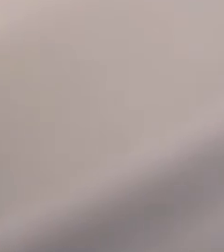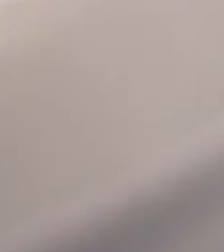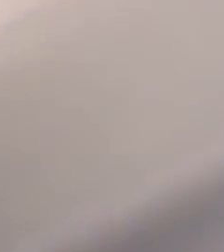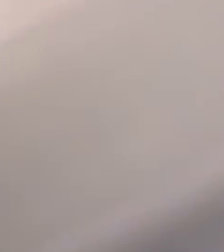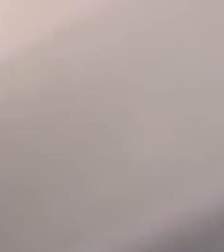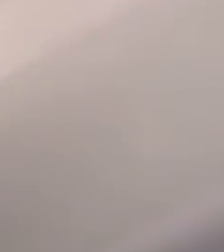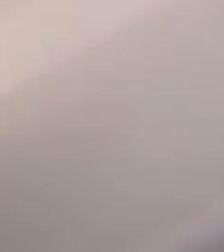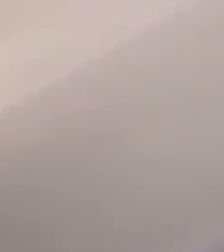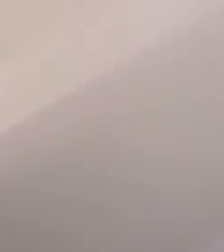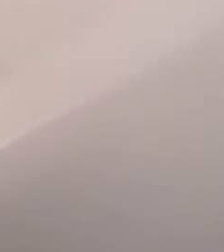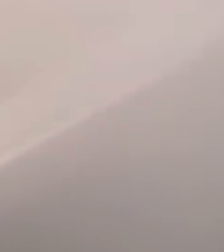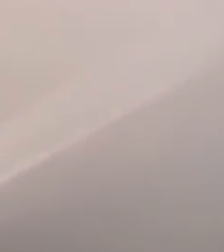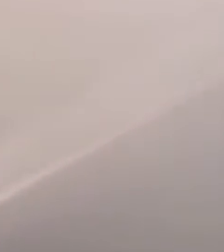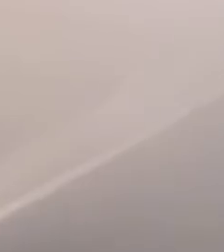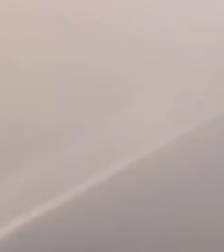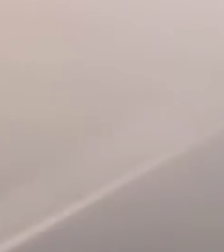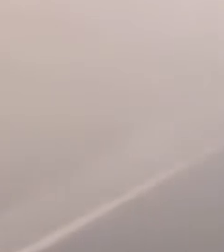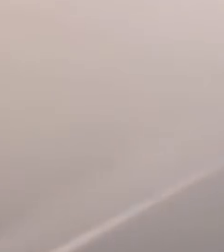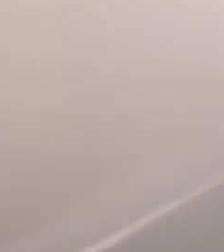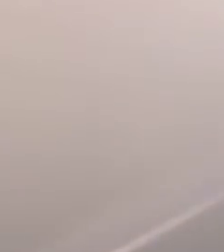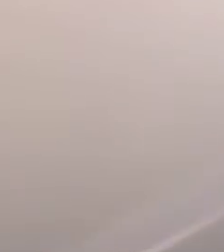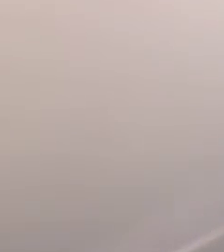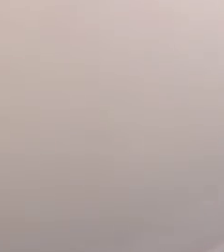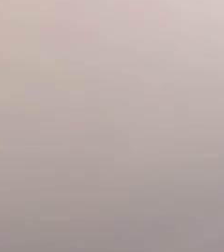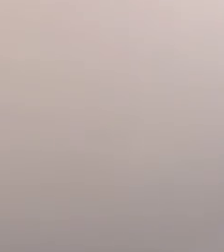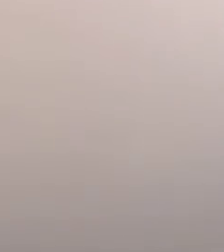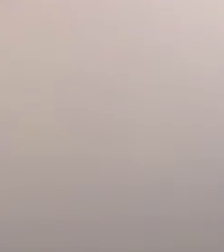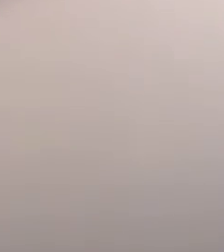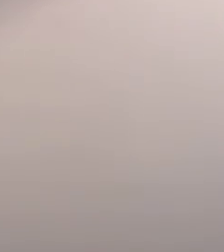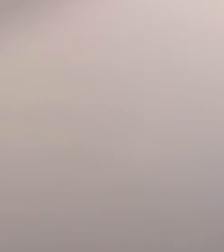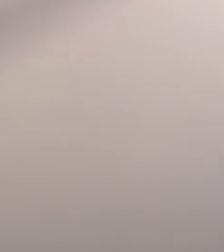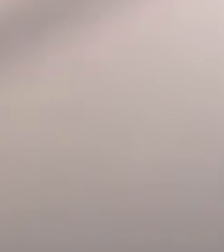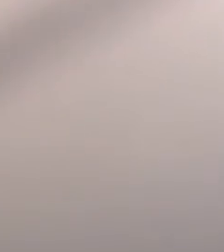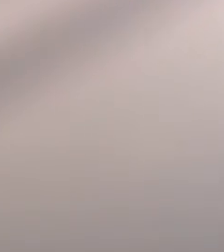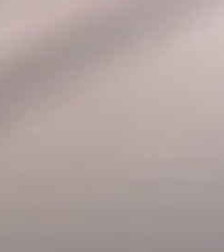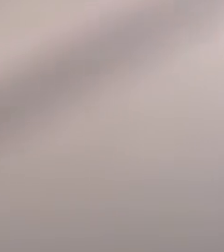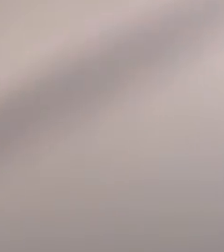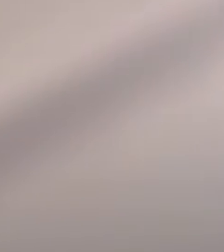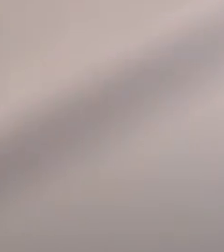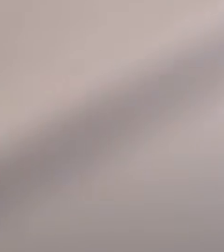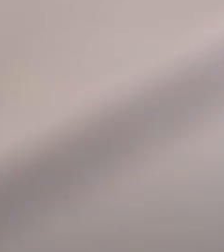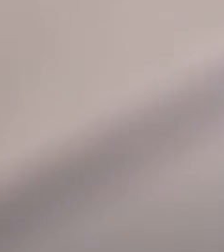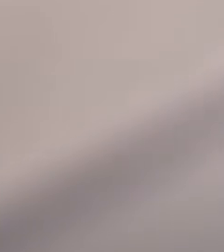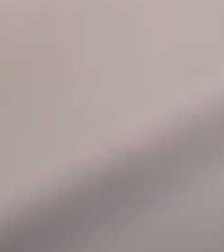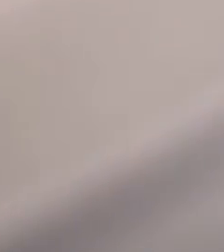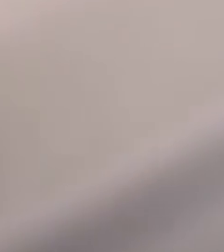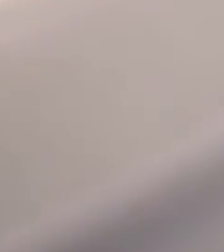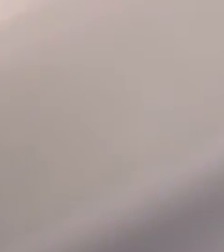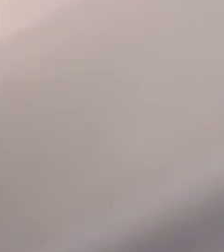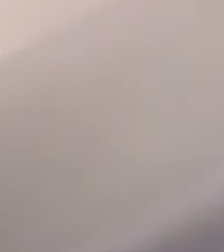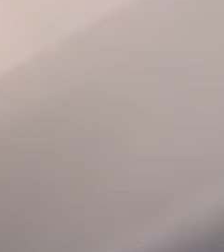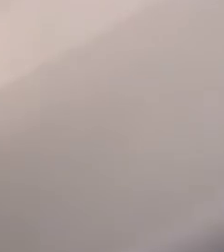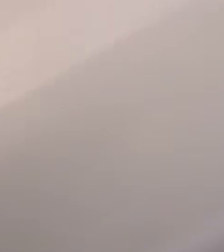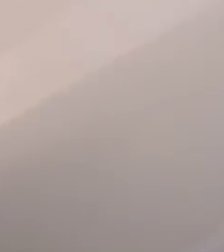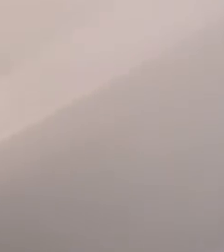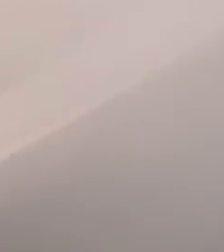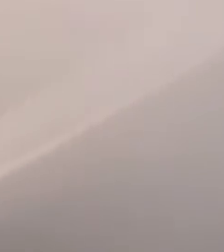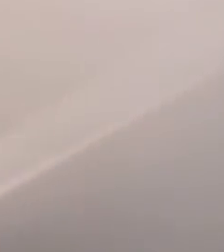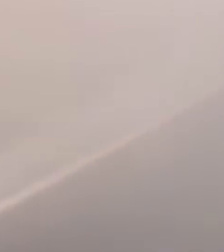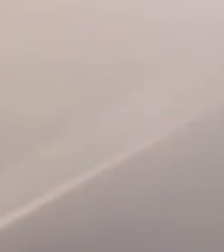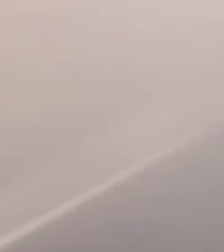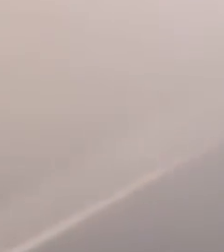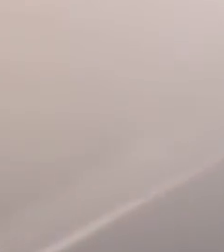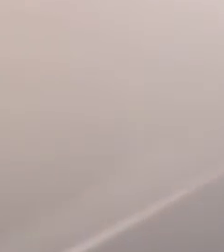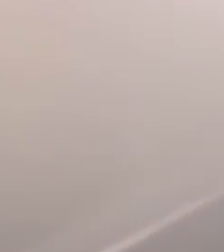Hindi natutulog ang mga balita. Kaya para sa pinakasariwang balita, mag-subscribe kayo sa aming YouTube channel. Para sa mga